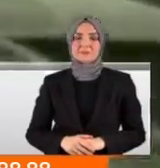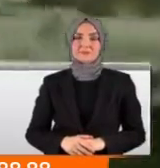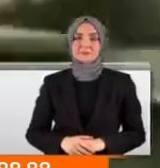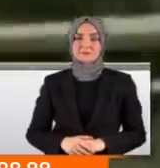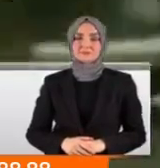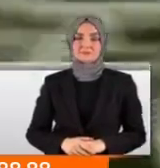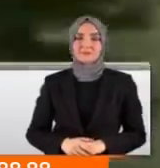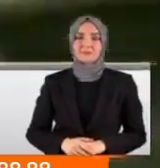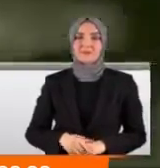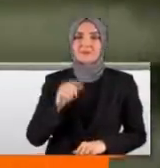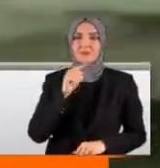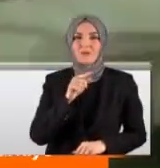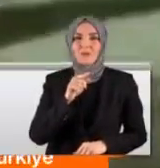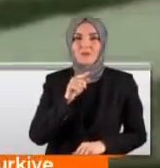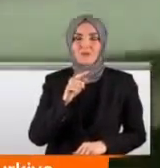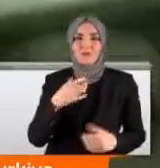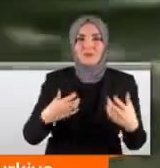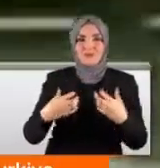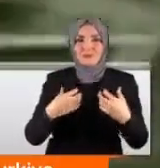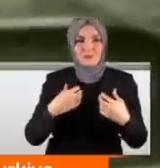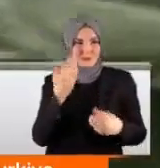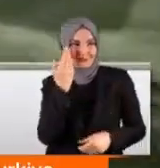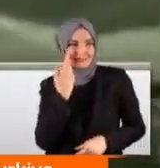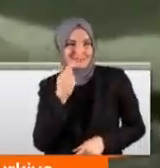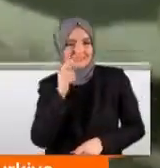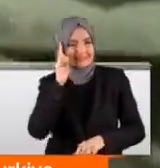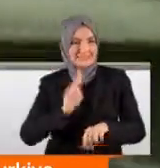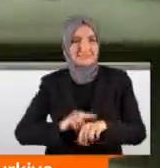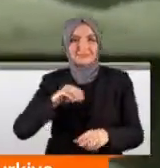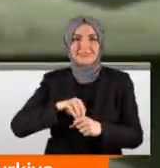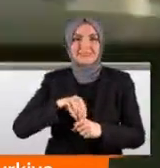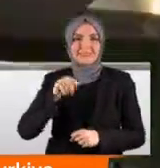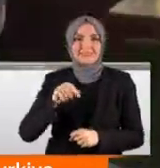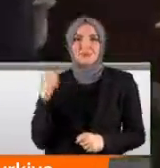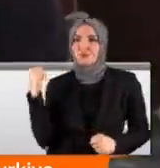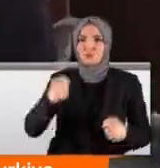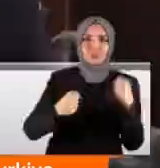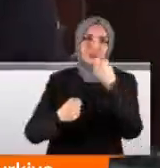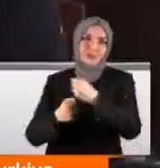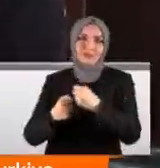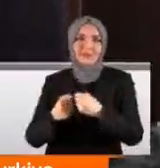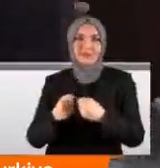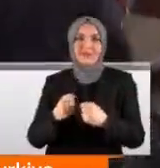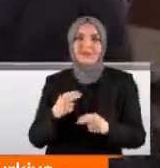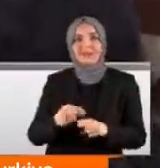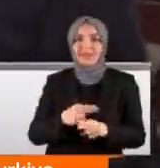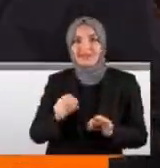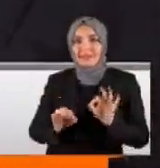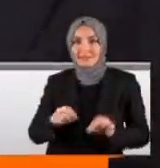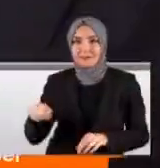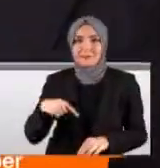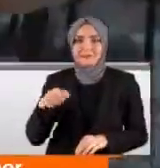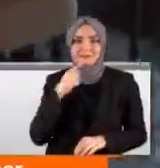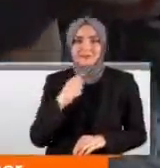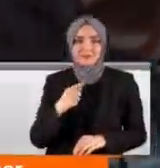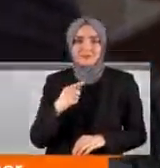Şimdi o sahneleri biraz hatırlatmak adına yumruk sahnesi denesek karşılıklı. Mesela nasıl alınırdı, nasıl karşılanırdı? 5 kişi